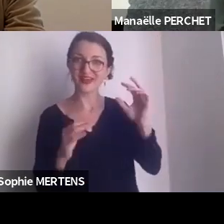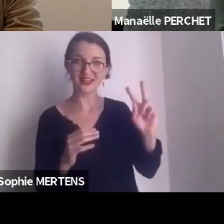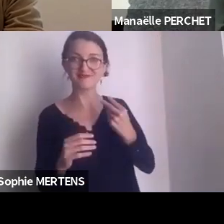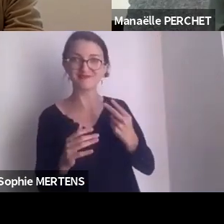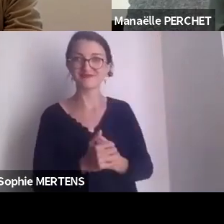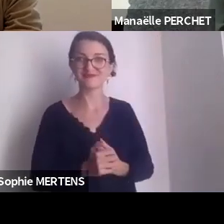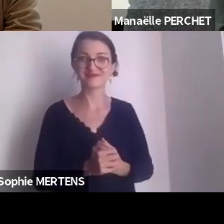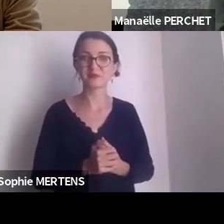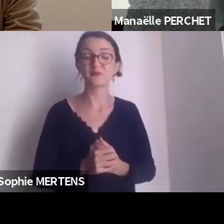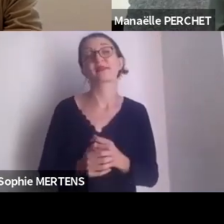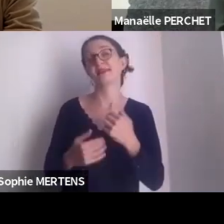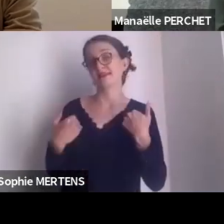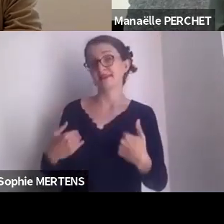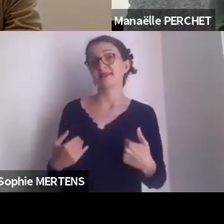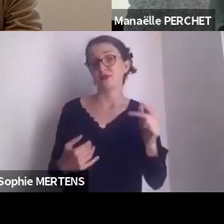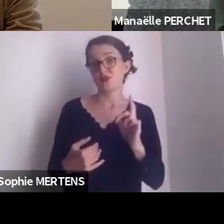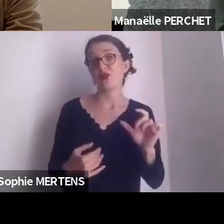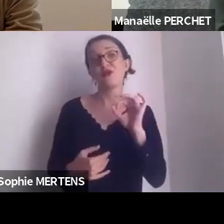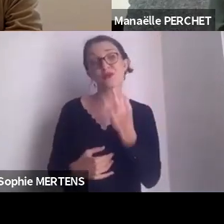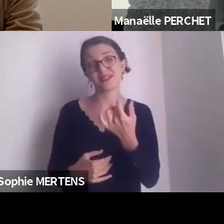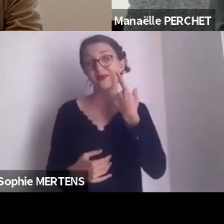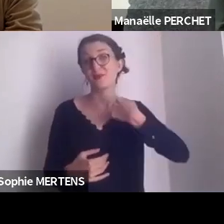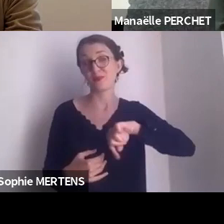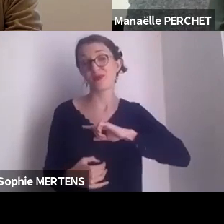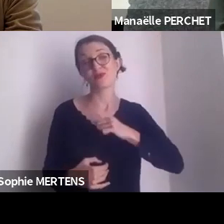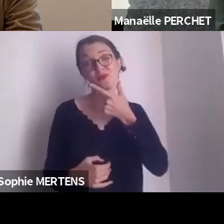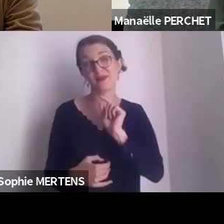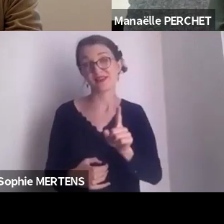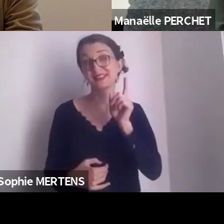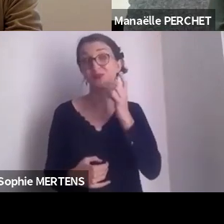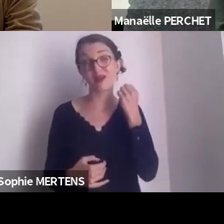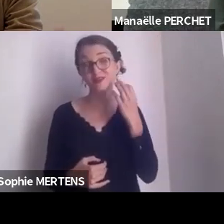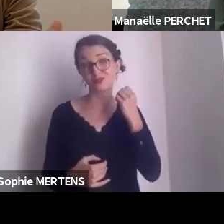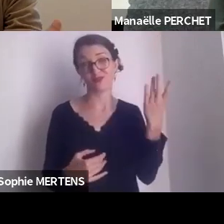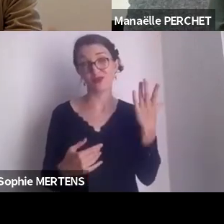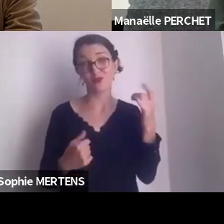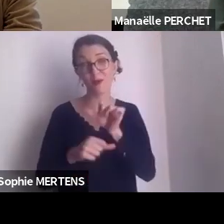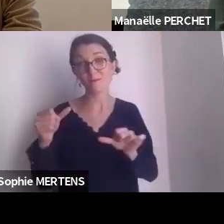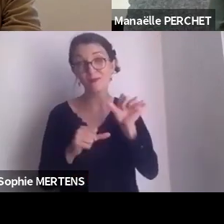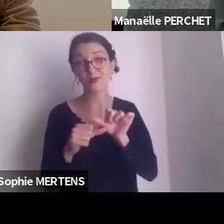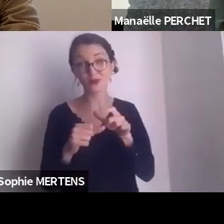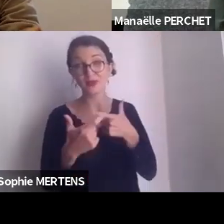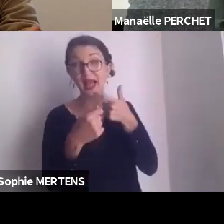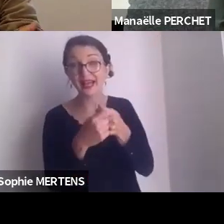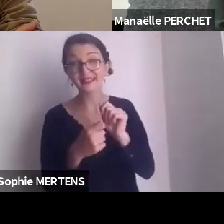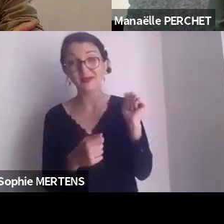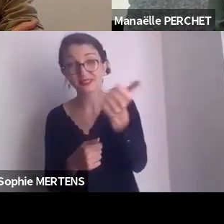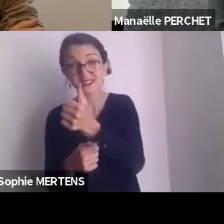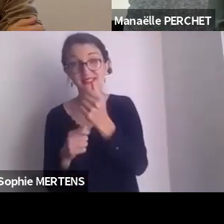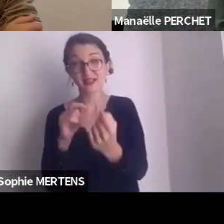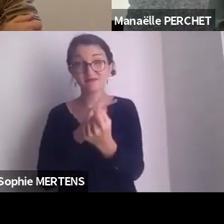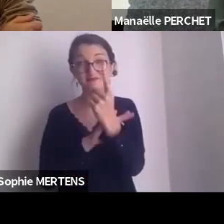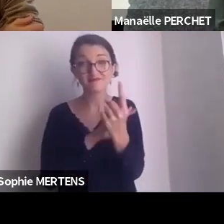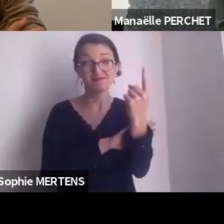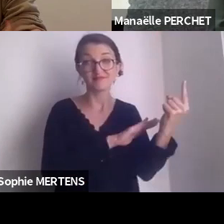pour nous, c'est que d'habitude, on ne fait que du sur-mesure, on fait des choses quand même très créatives. On fait beaucoup de scénographie, par